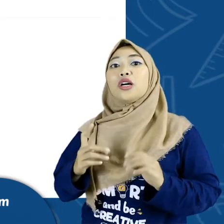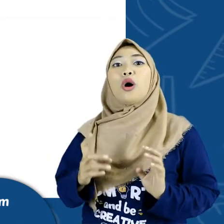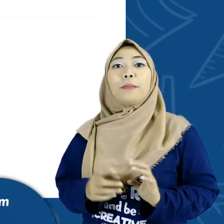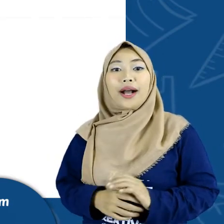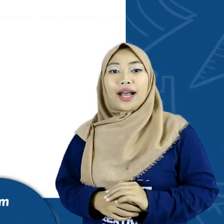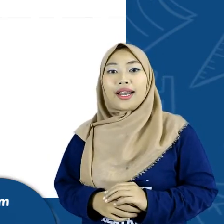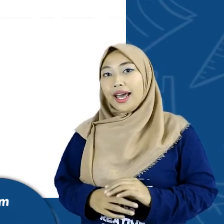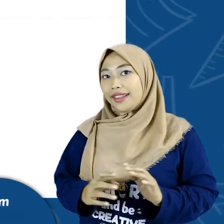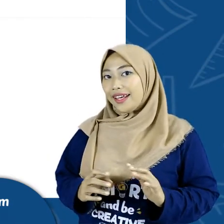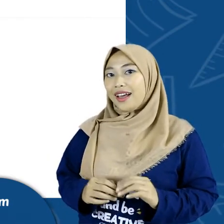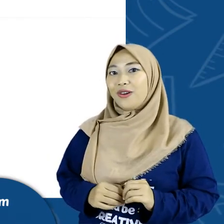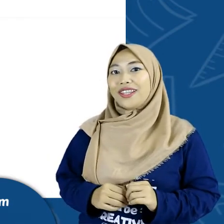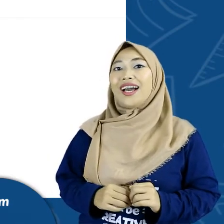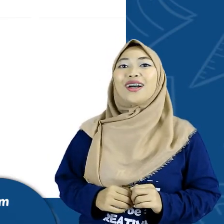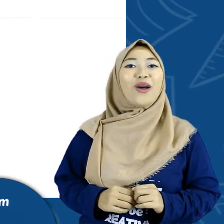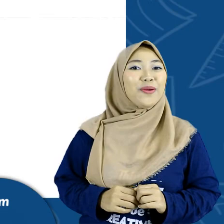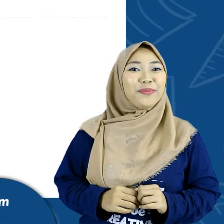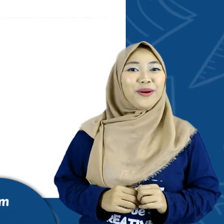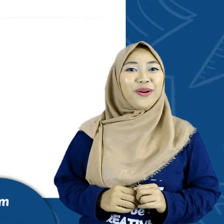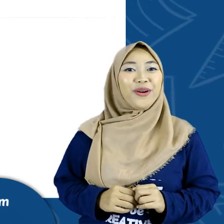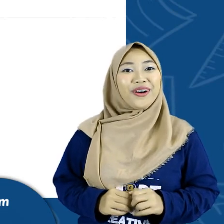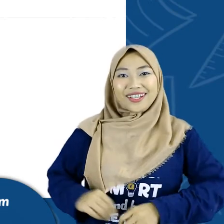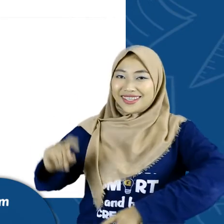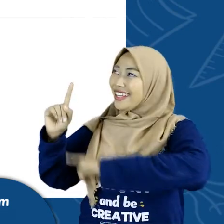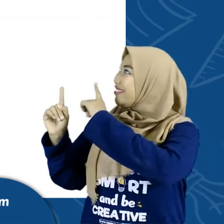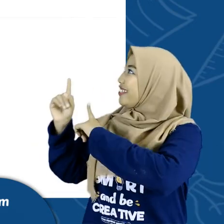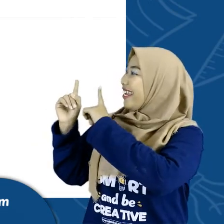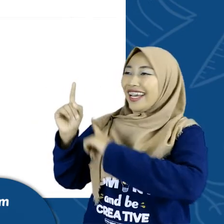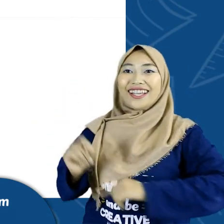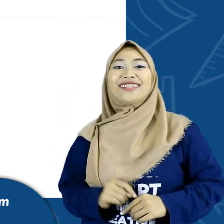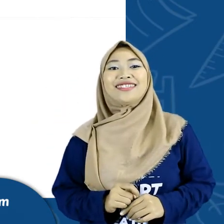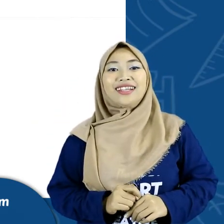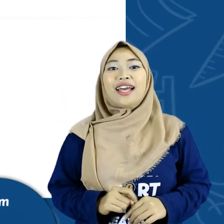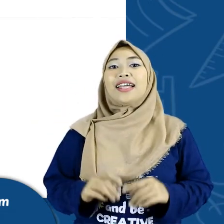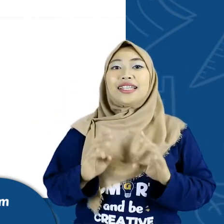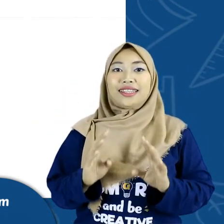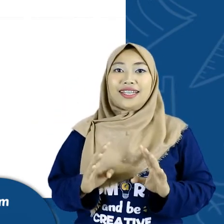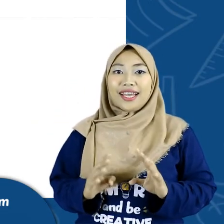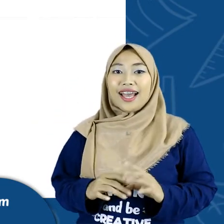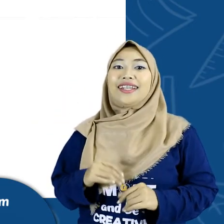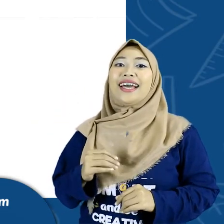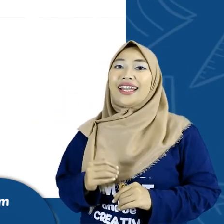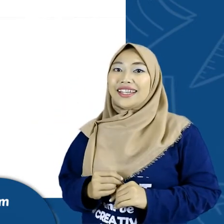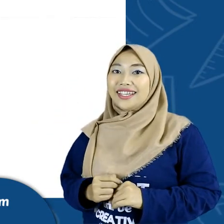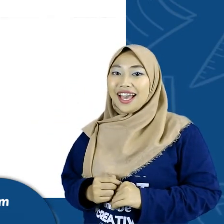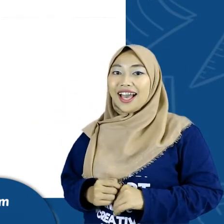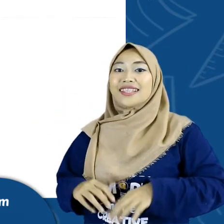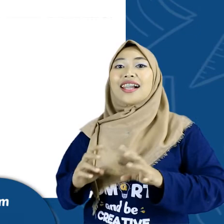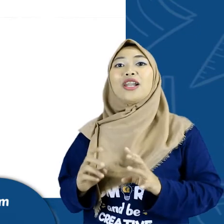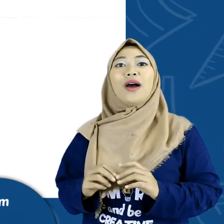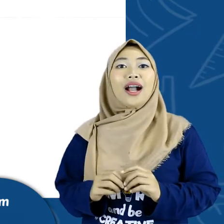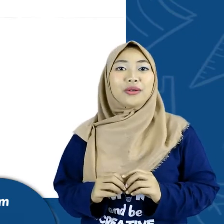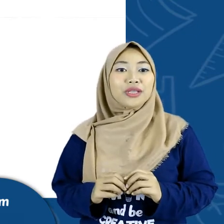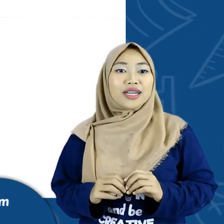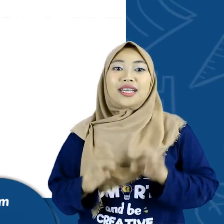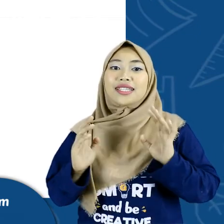memerlukan kekompakan antar anggota kelompok. Selanjutnya, Tina dan Nadia